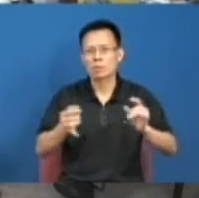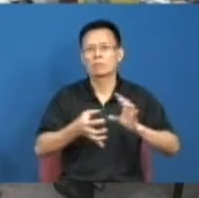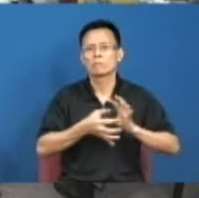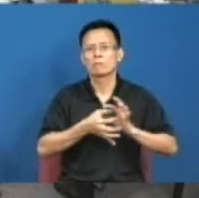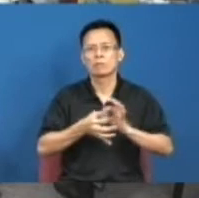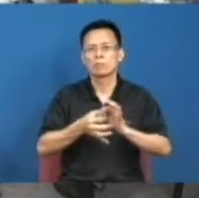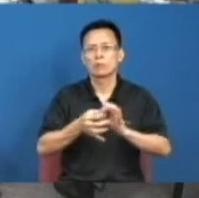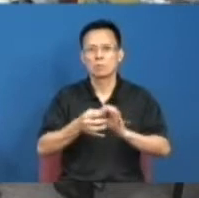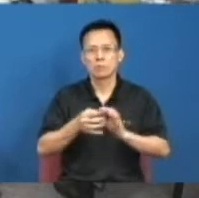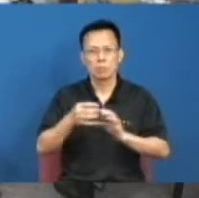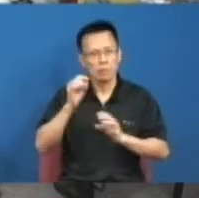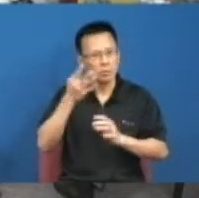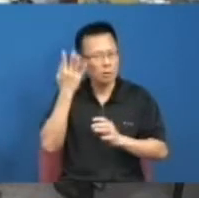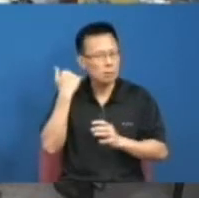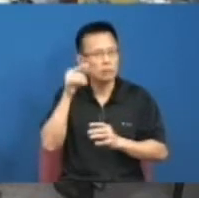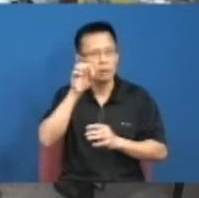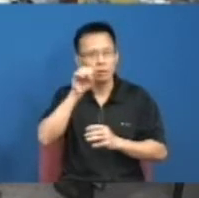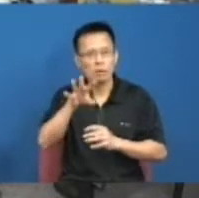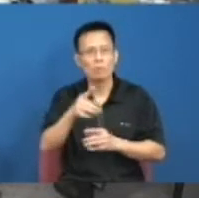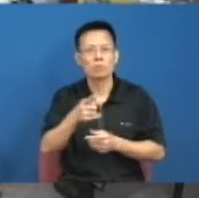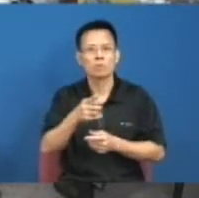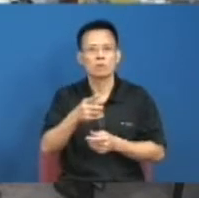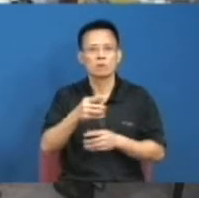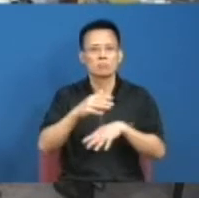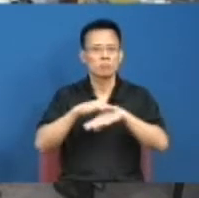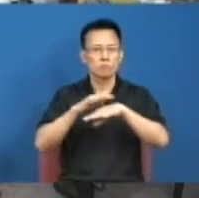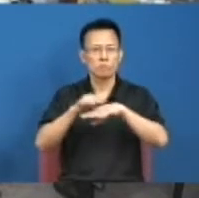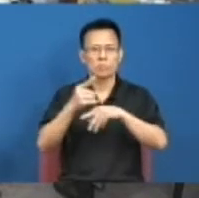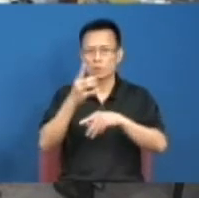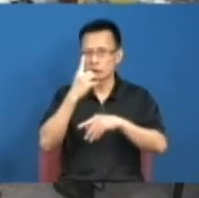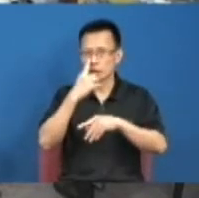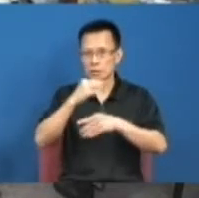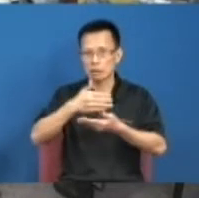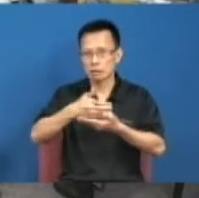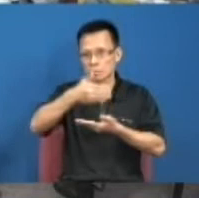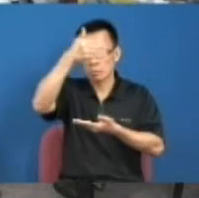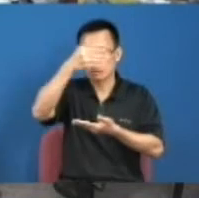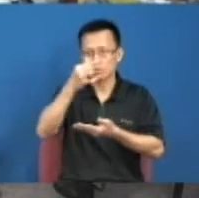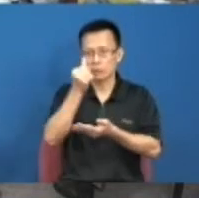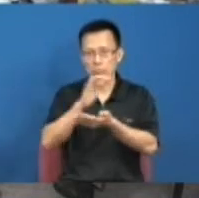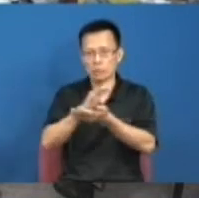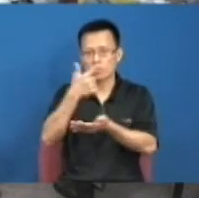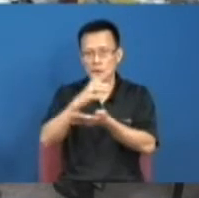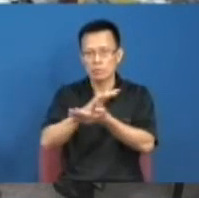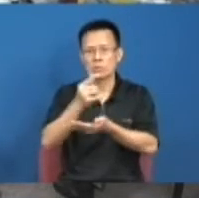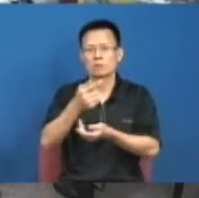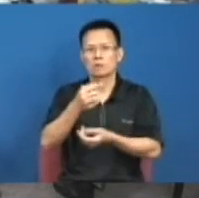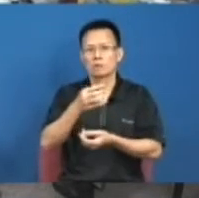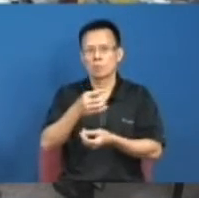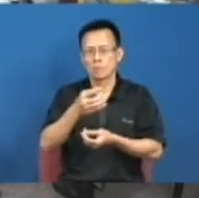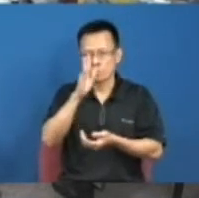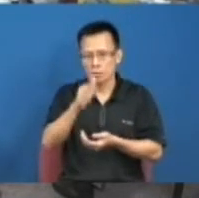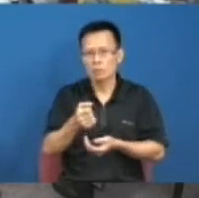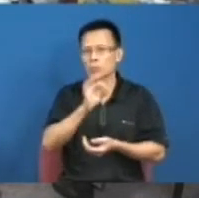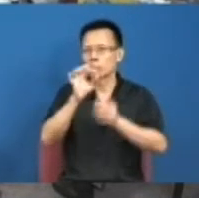以蒲職師你剛才說過，通常一般呢是新樓呢在十年八年之內都沒有問題的，但